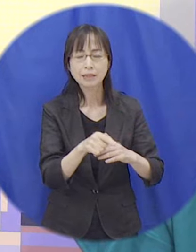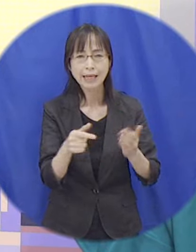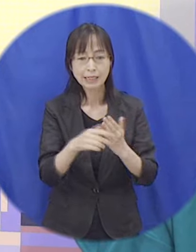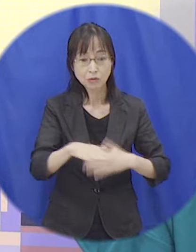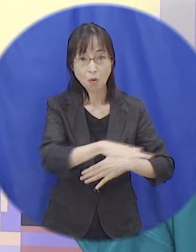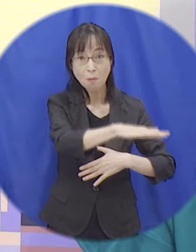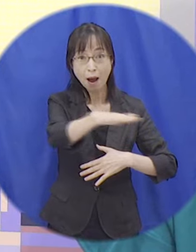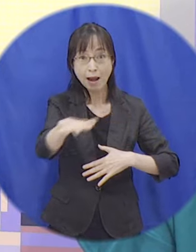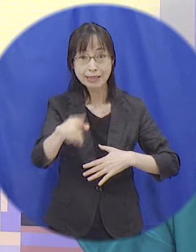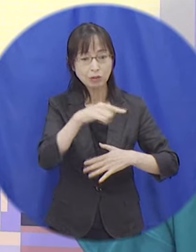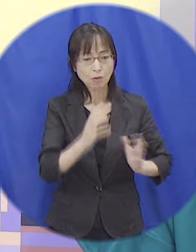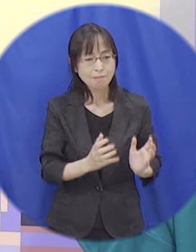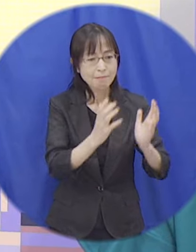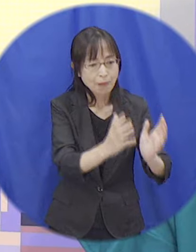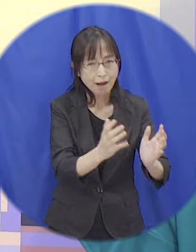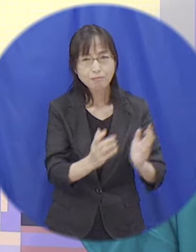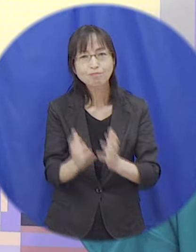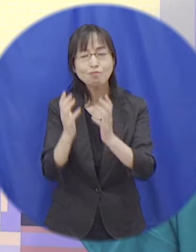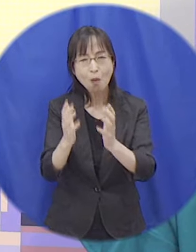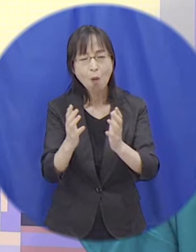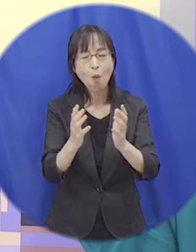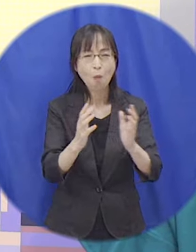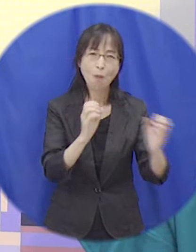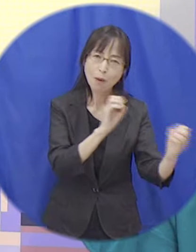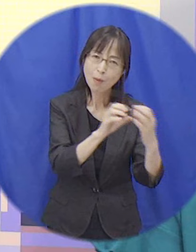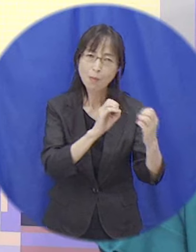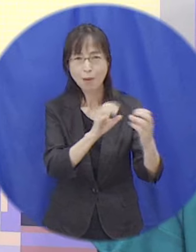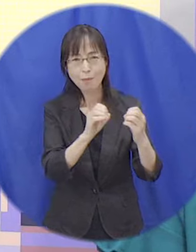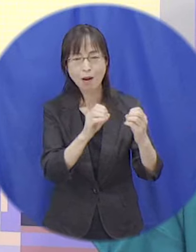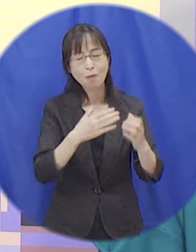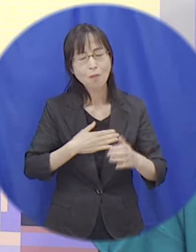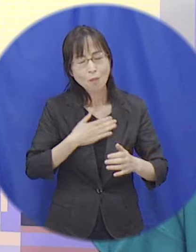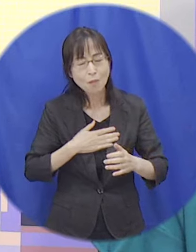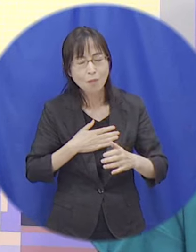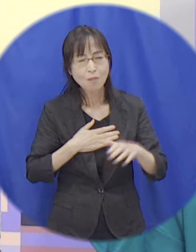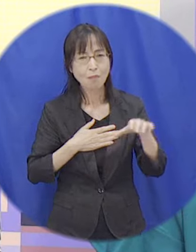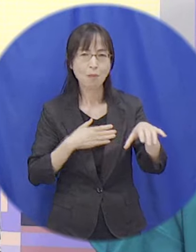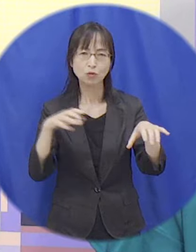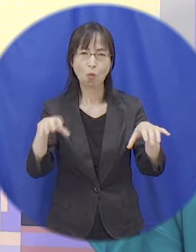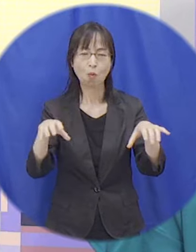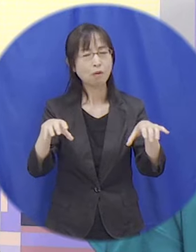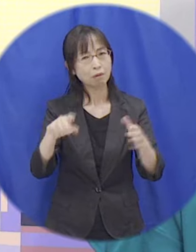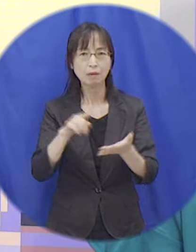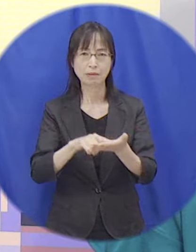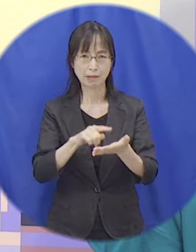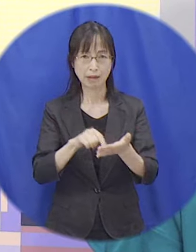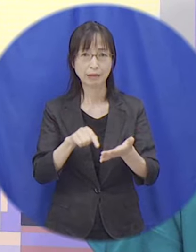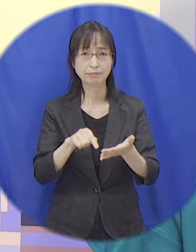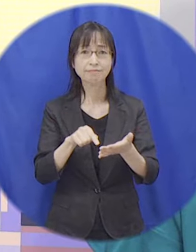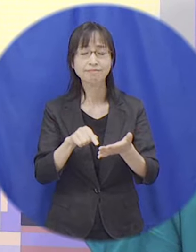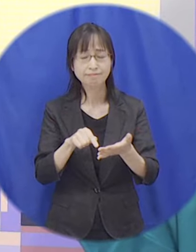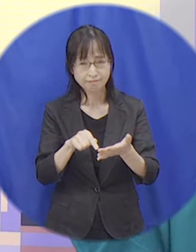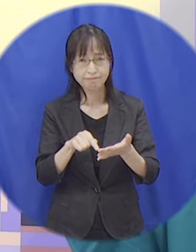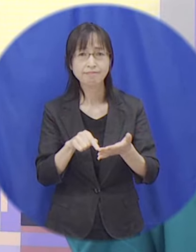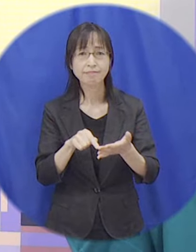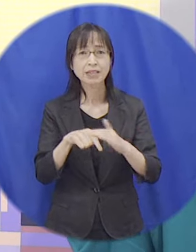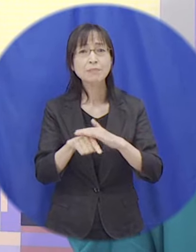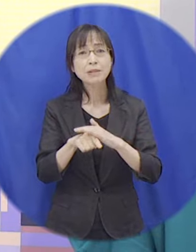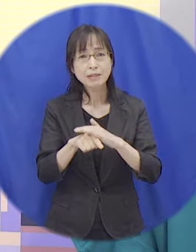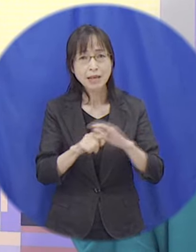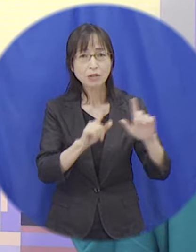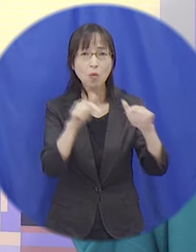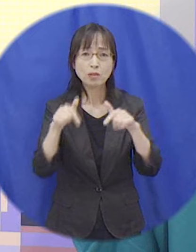周辺に滞留や交流を促すような心地よい、歩行者のための空間が不足しているということも合わさってですね、街